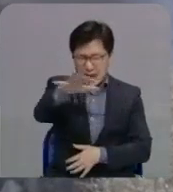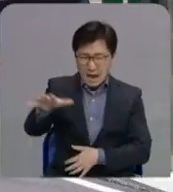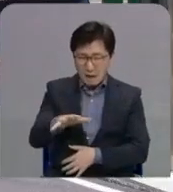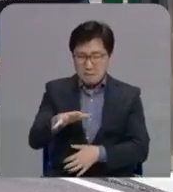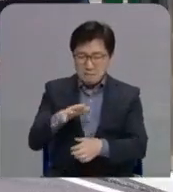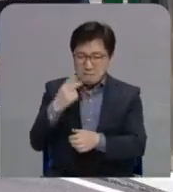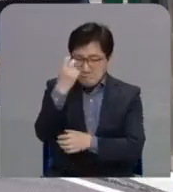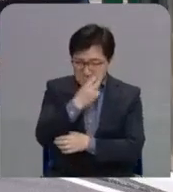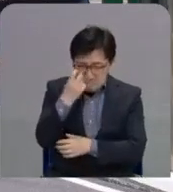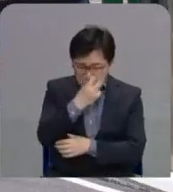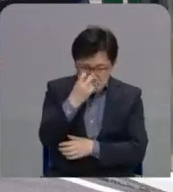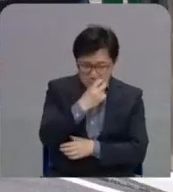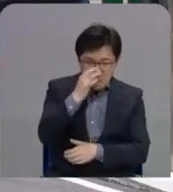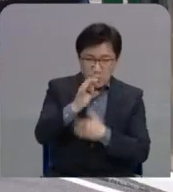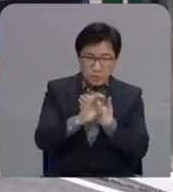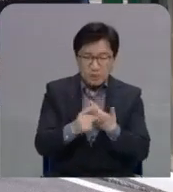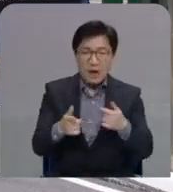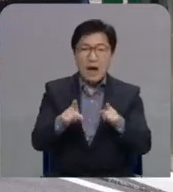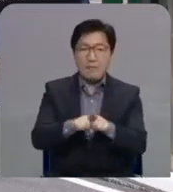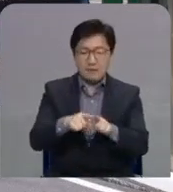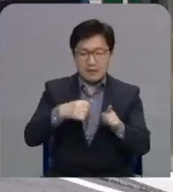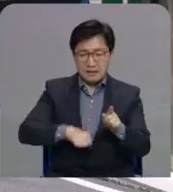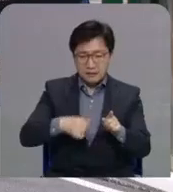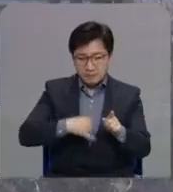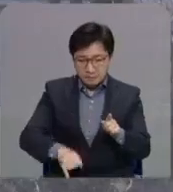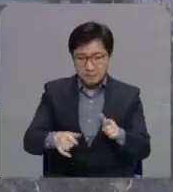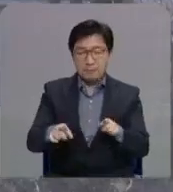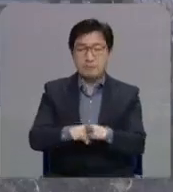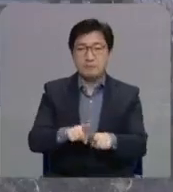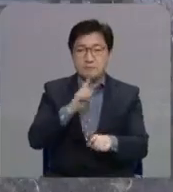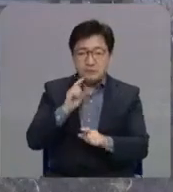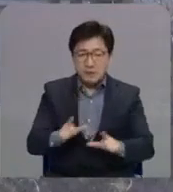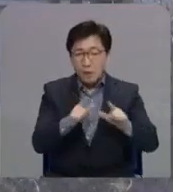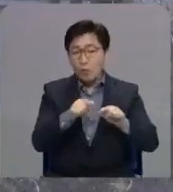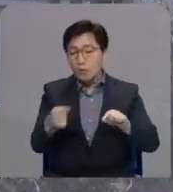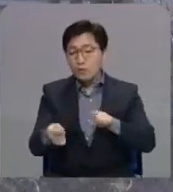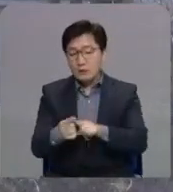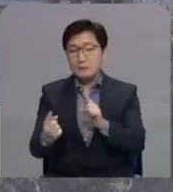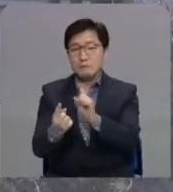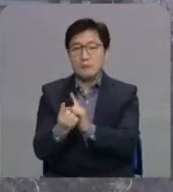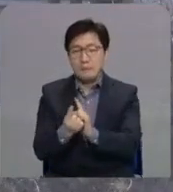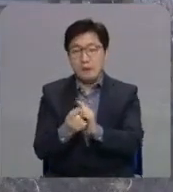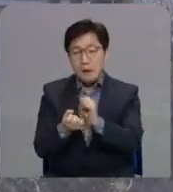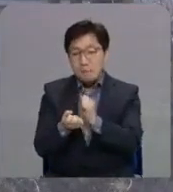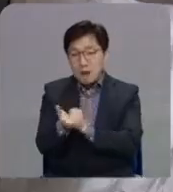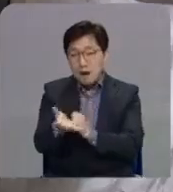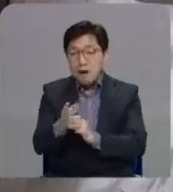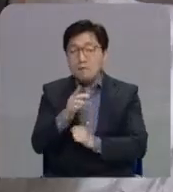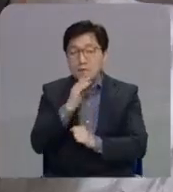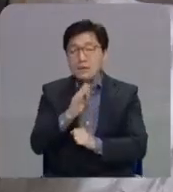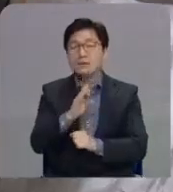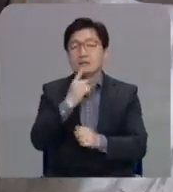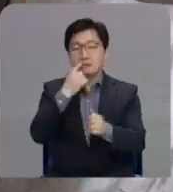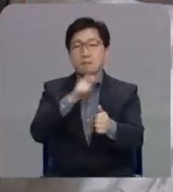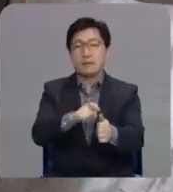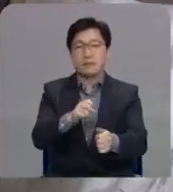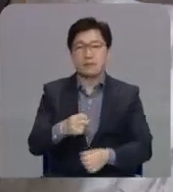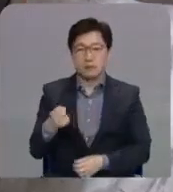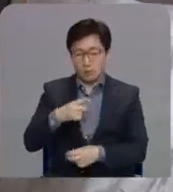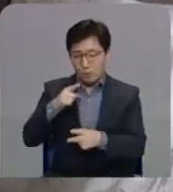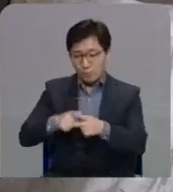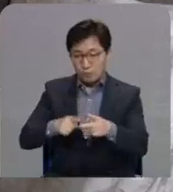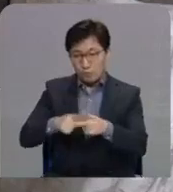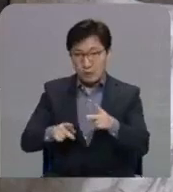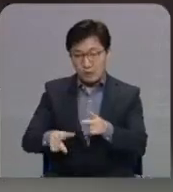이루어 졌고 함께 사는 자녀와 며느리 그리고 이웃주민 e 따라 확진 판정을 받았습니다 부안에서 는 소규모